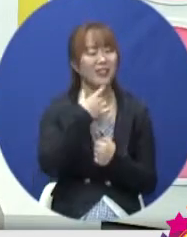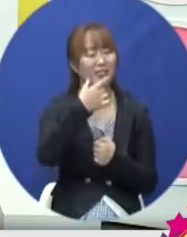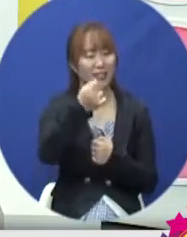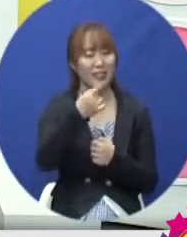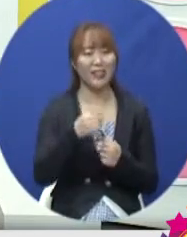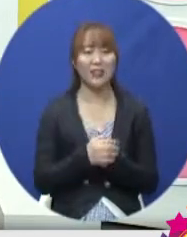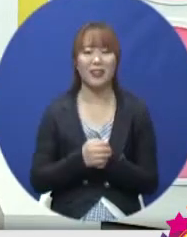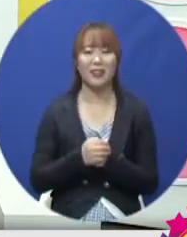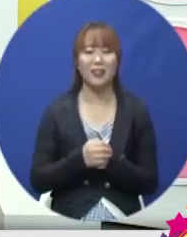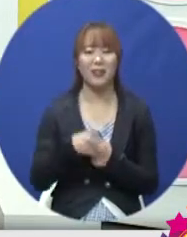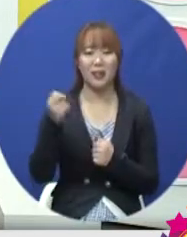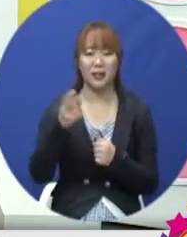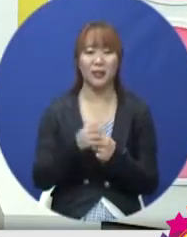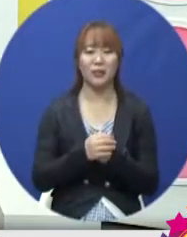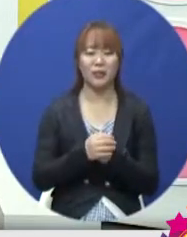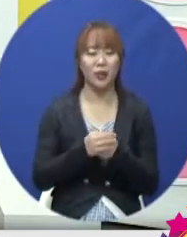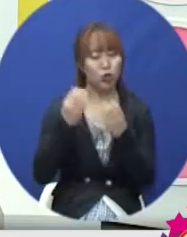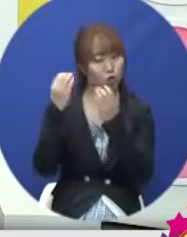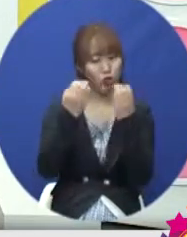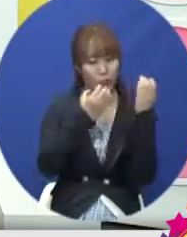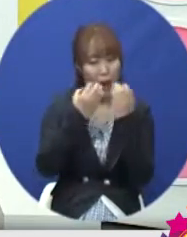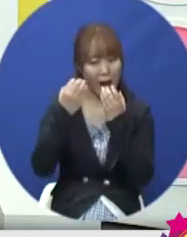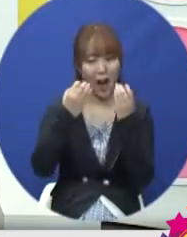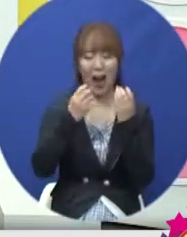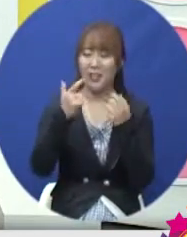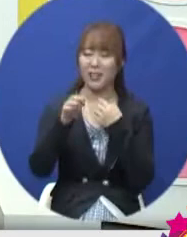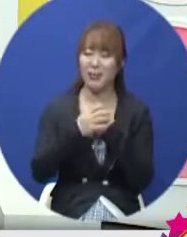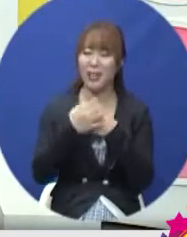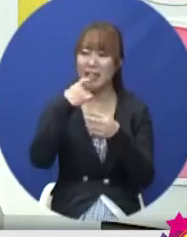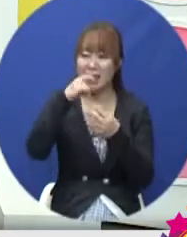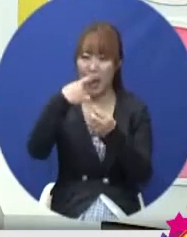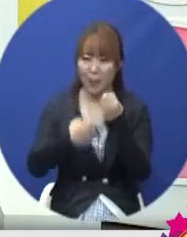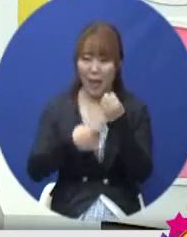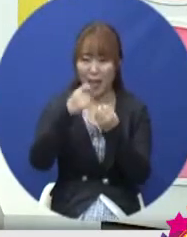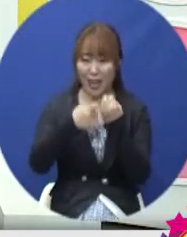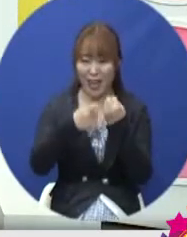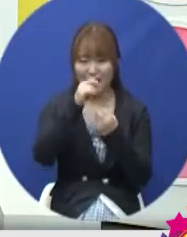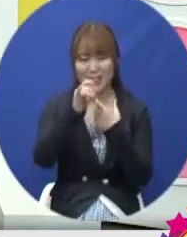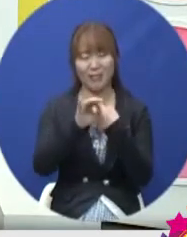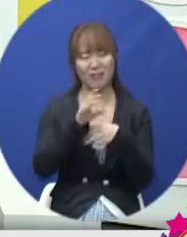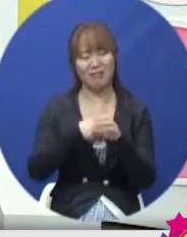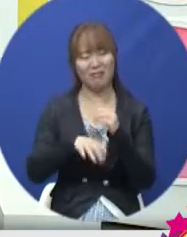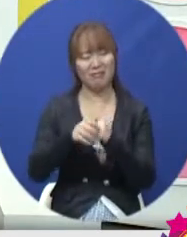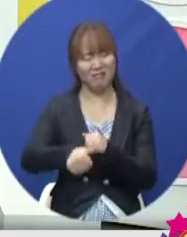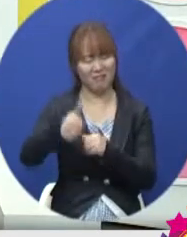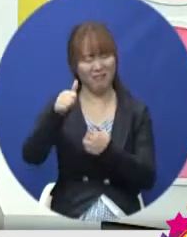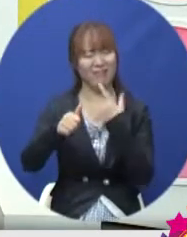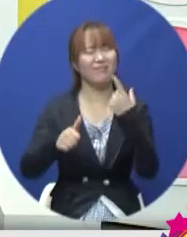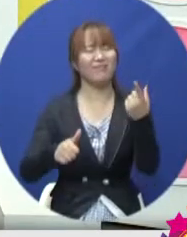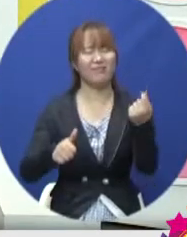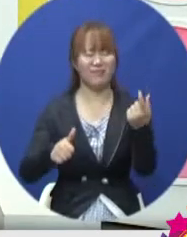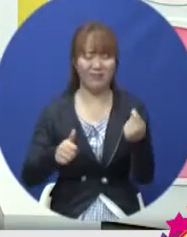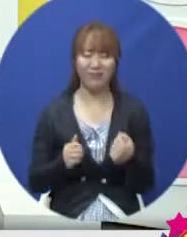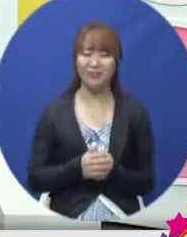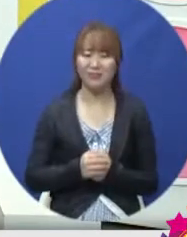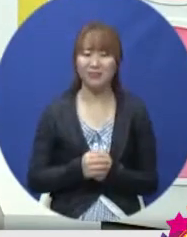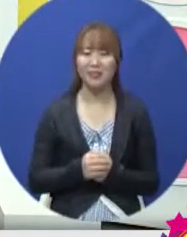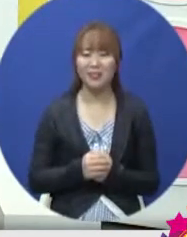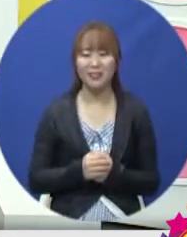맞아요 거기다가 이제 수박이나 참외가 있으면 그렇죠. 제격인데 장청하죠 네